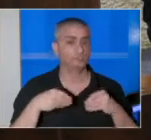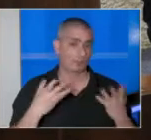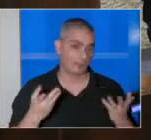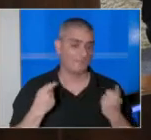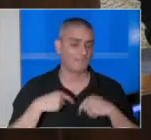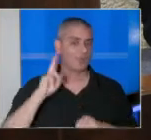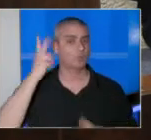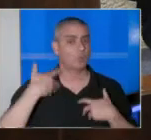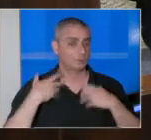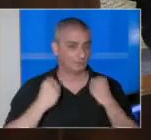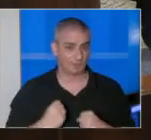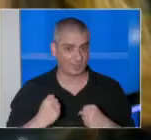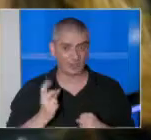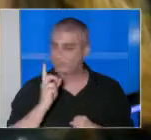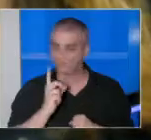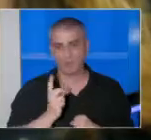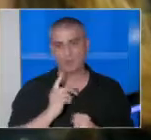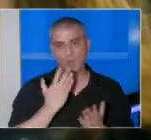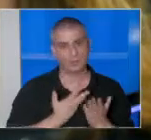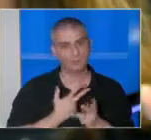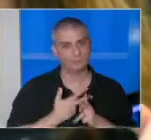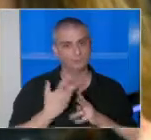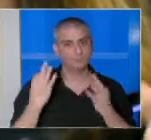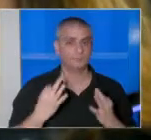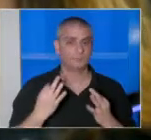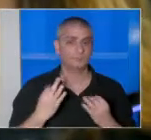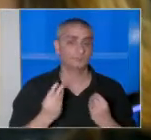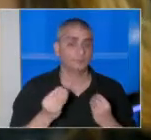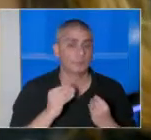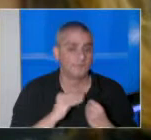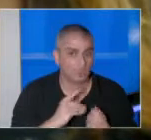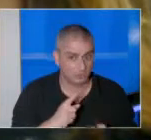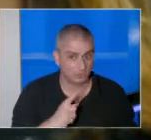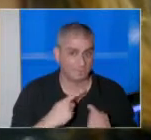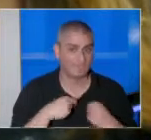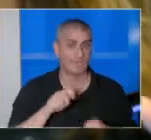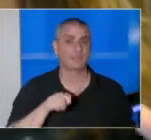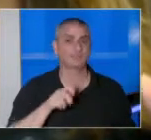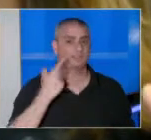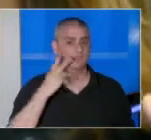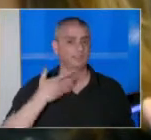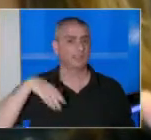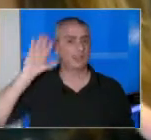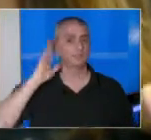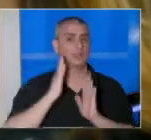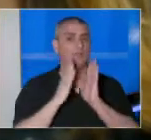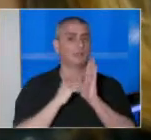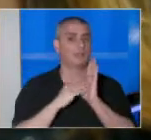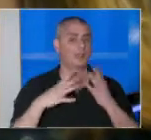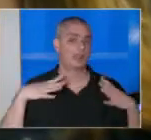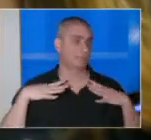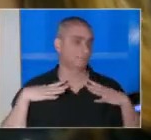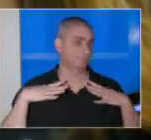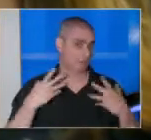ועדת החוץ והביטחון, אבל הדברים לא הולכים חלק. דבר נוסף נדב, זה ועדת הכנסת הייתה אמורה להצביע על תאריכי הפגרה,